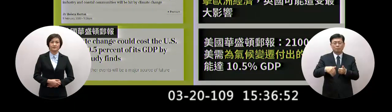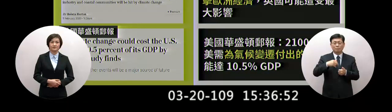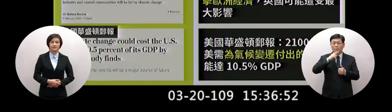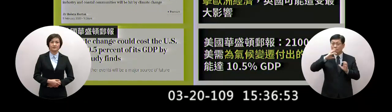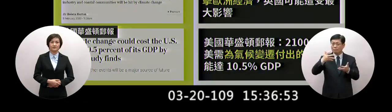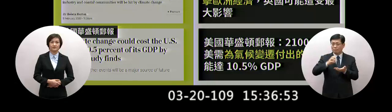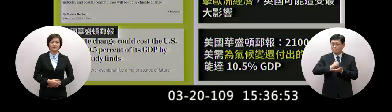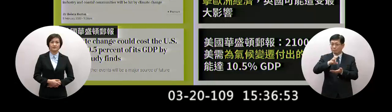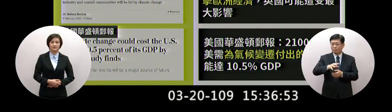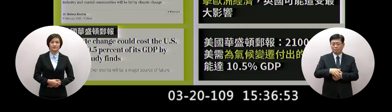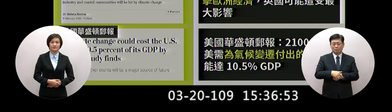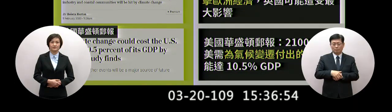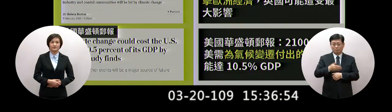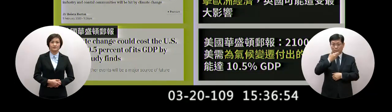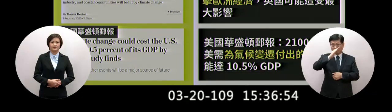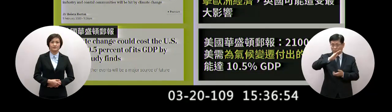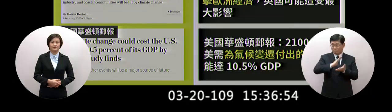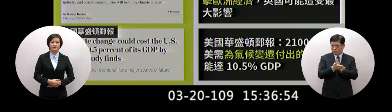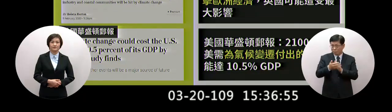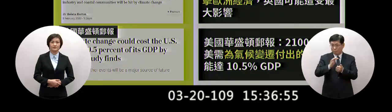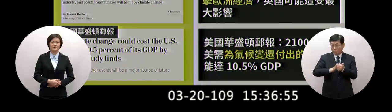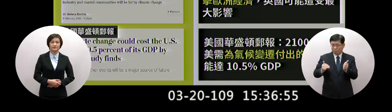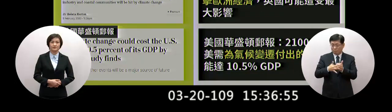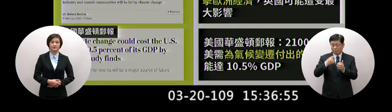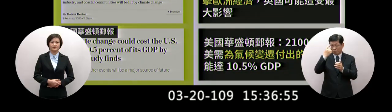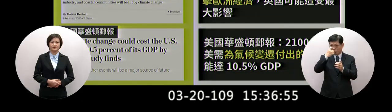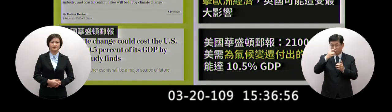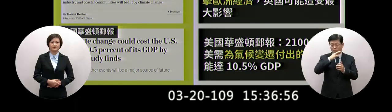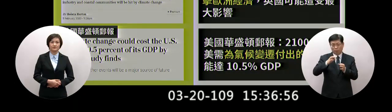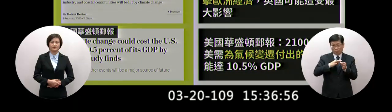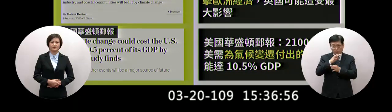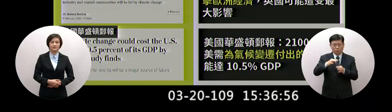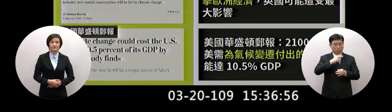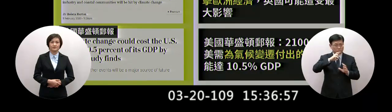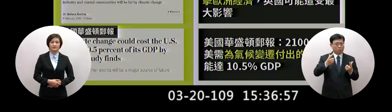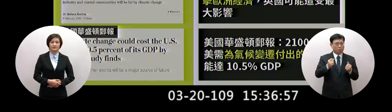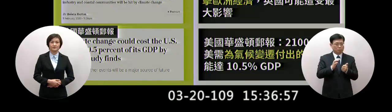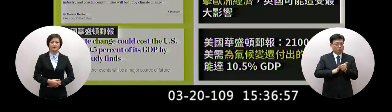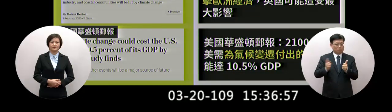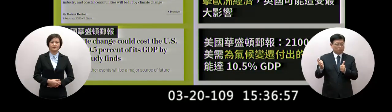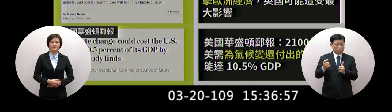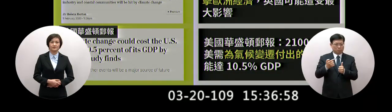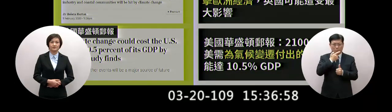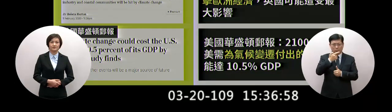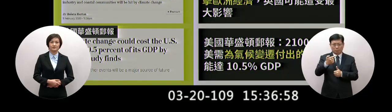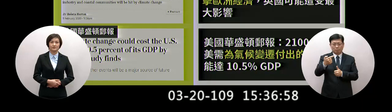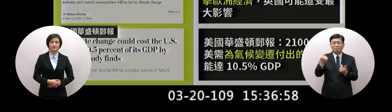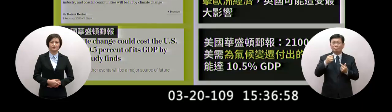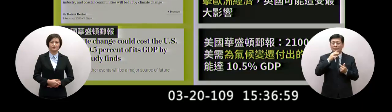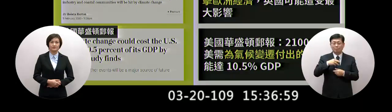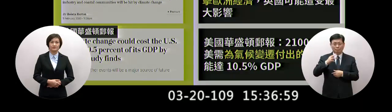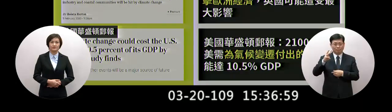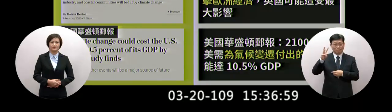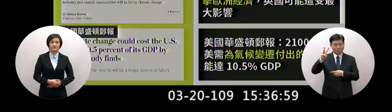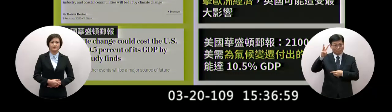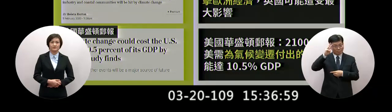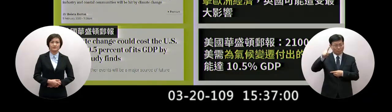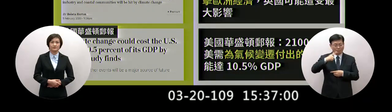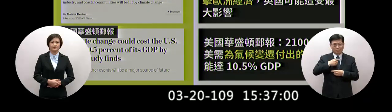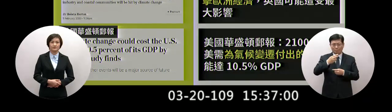的报道说气候变迁打击欧洲的经济，英国可能遭受最大的影响。那包括很有名的《华盛顿邮报》